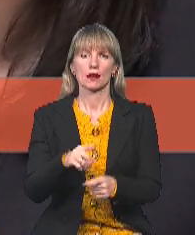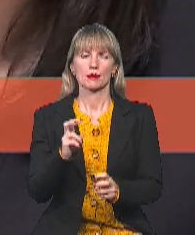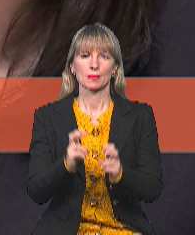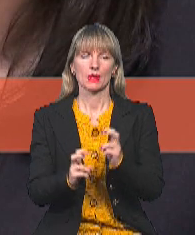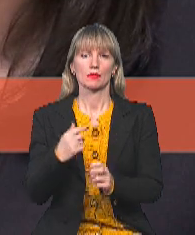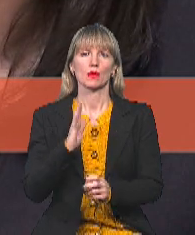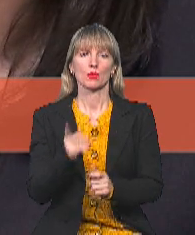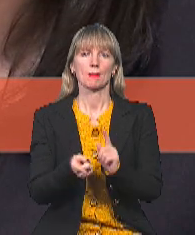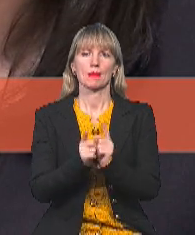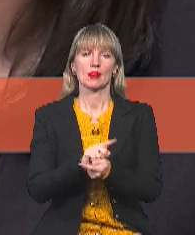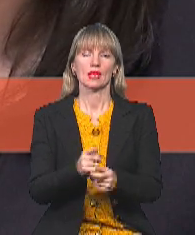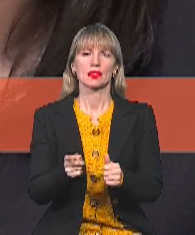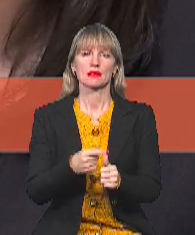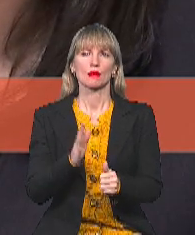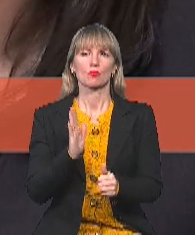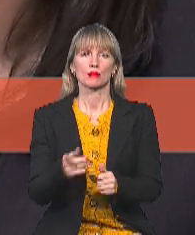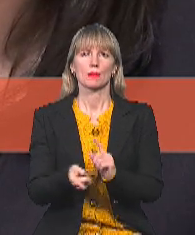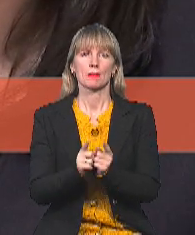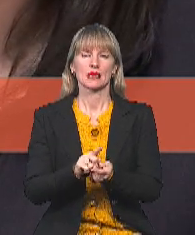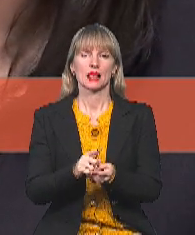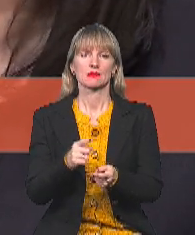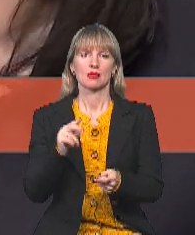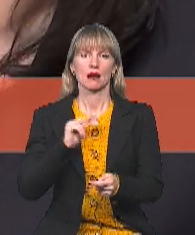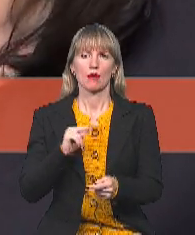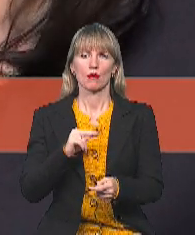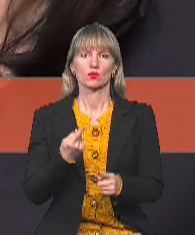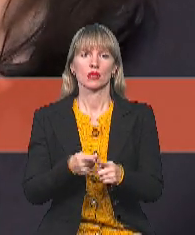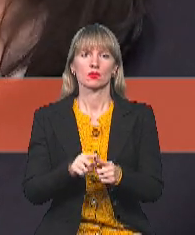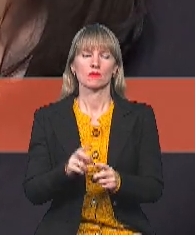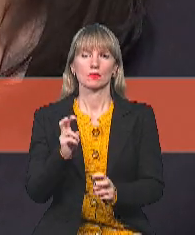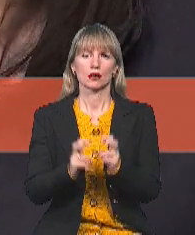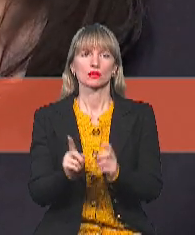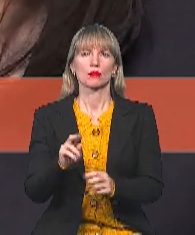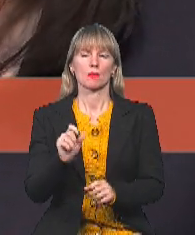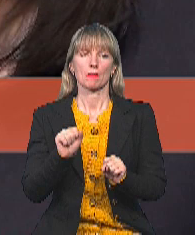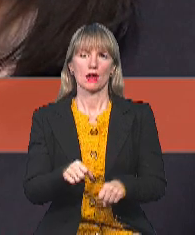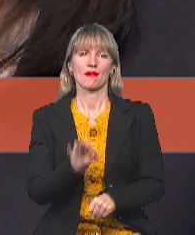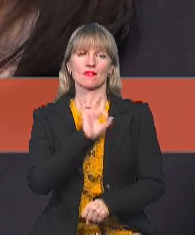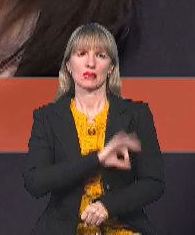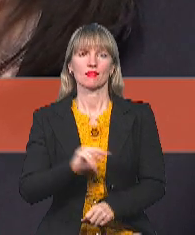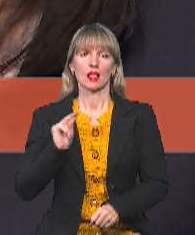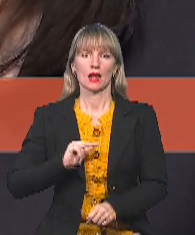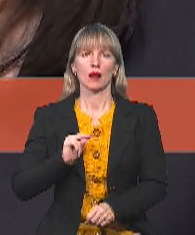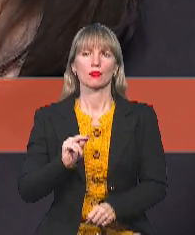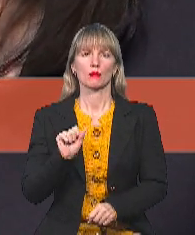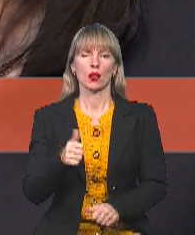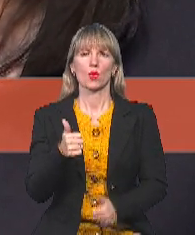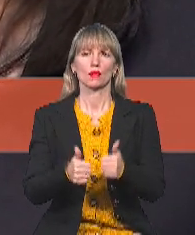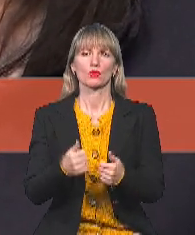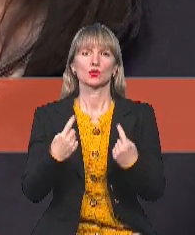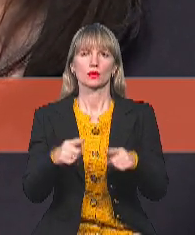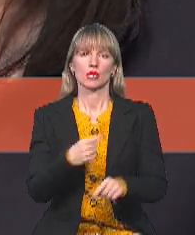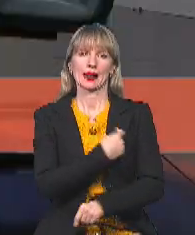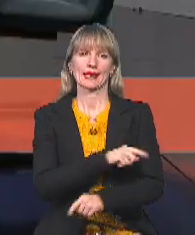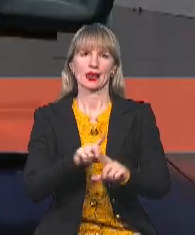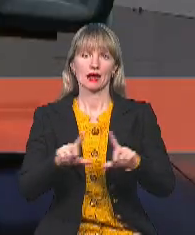мы будем менять название, мы будем менять структуру этого предприятия, чтобы она могла эффективно работать, существовать и конкурировать с другими